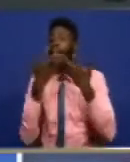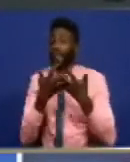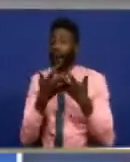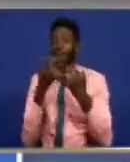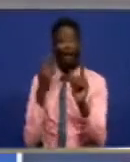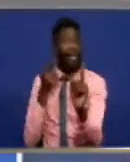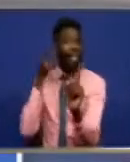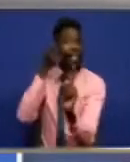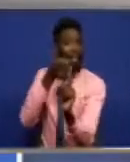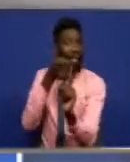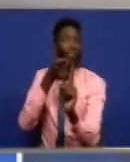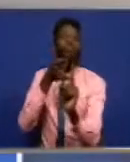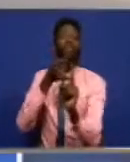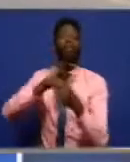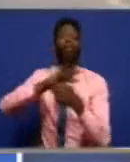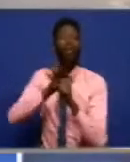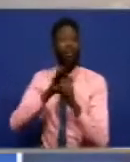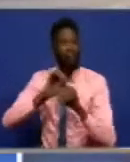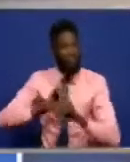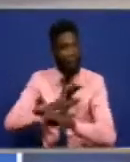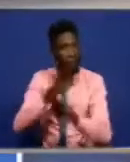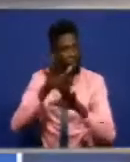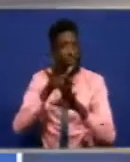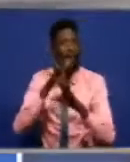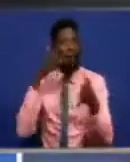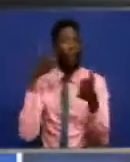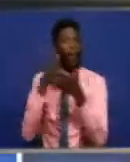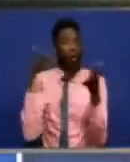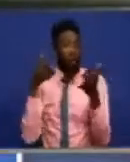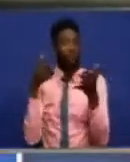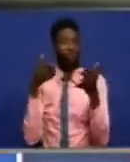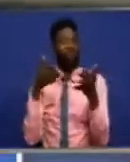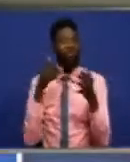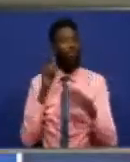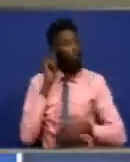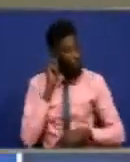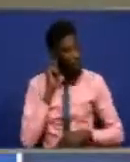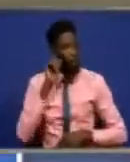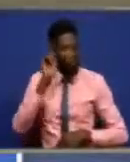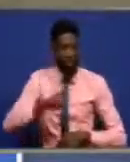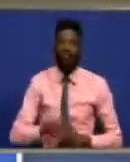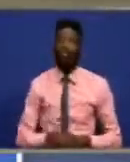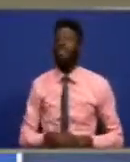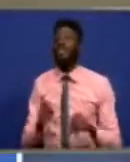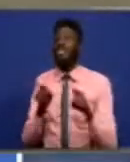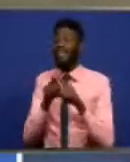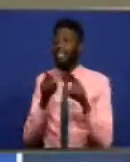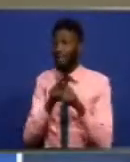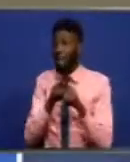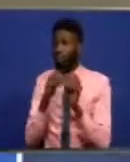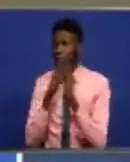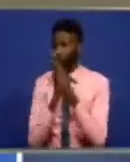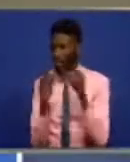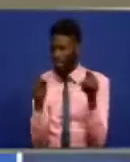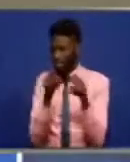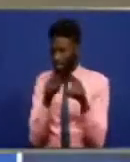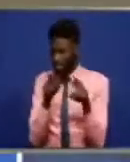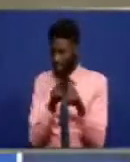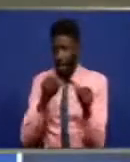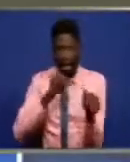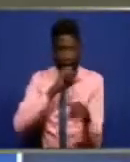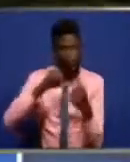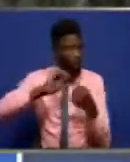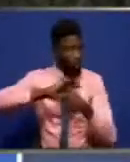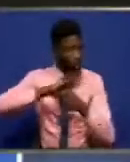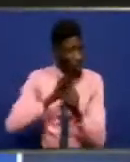kuzuia msambao wa virusi vya corona. Tukisalia na taarifa hiyo hiyo na kufungamana na masuala ya corona, ni